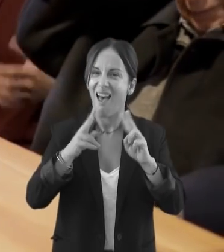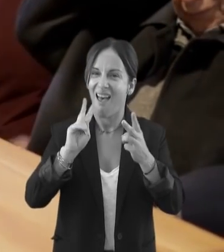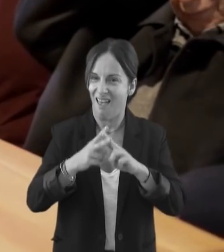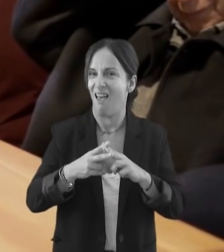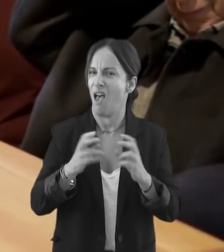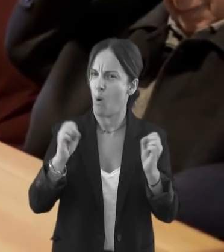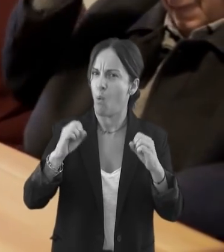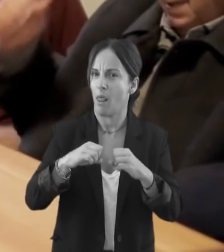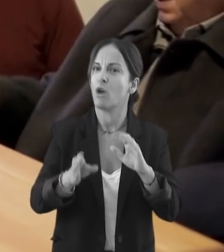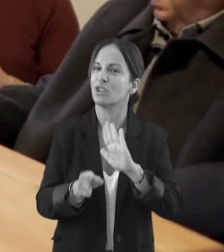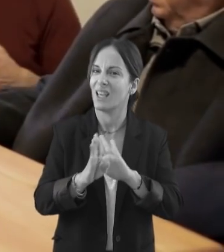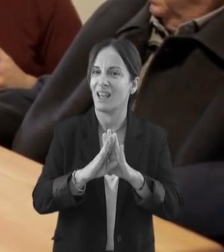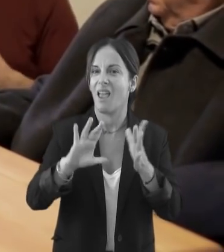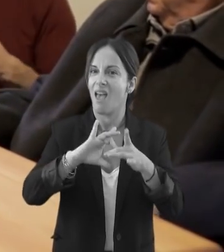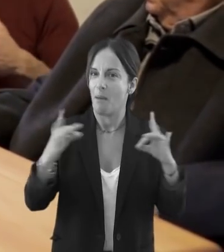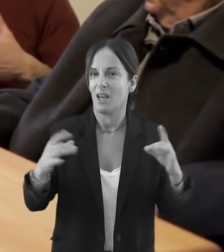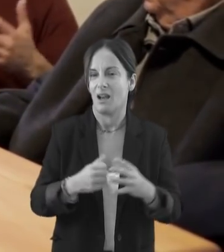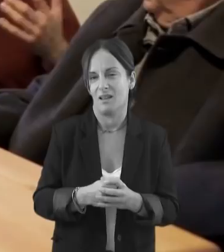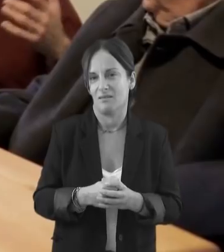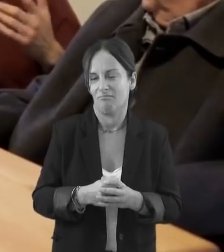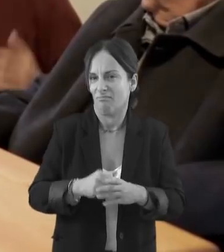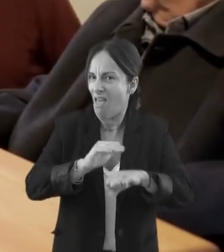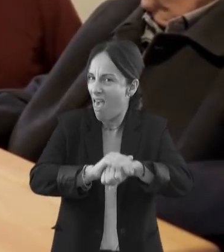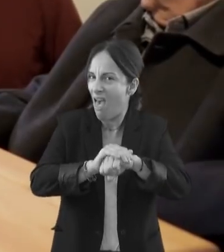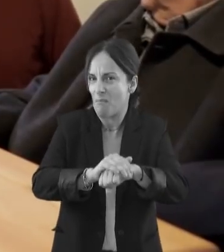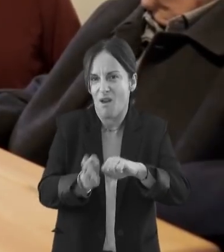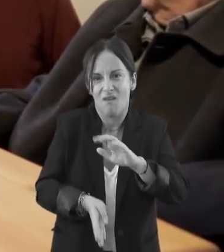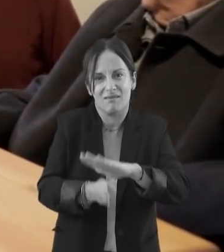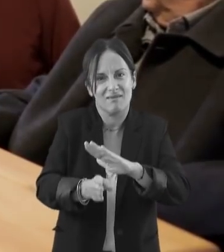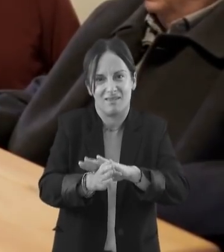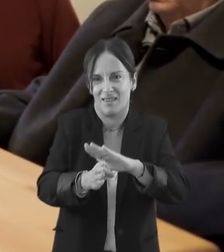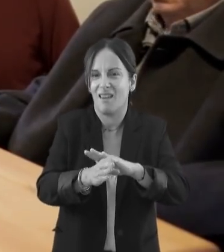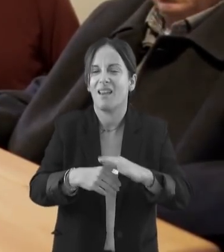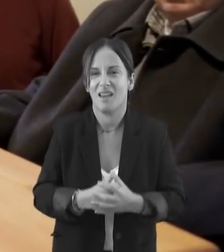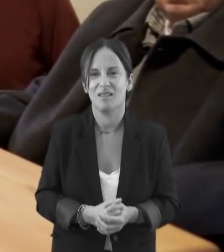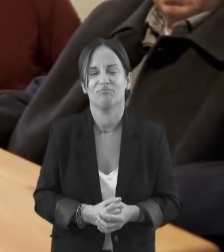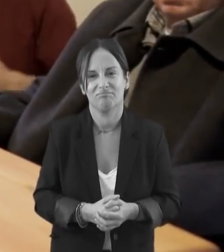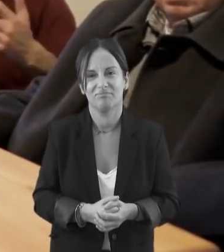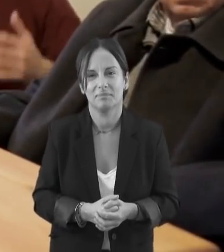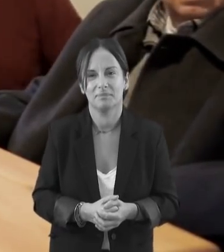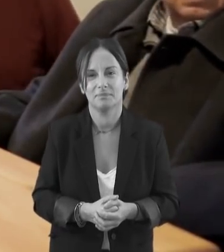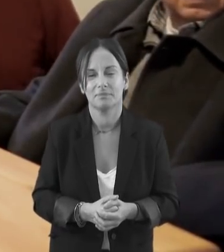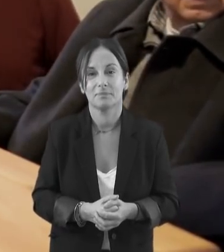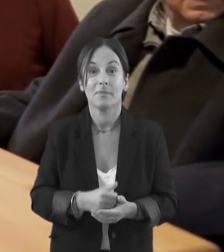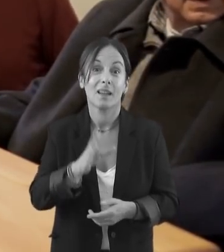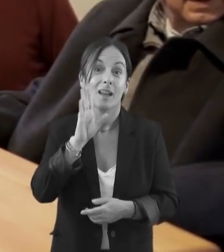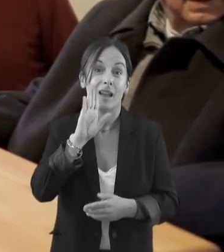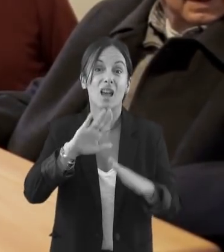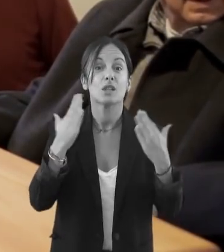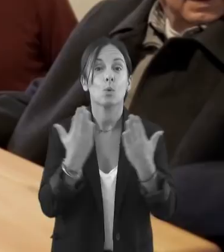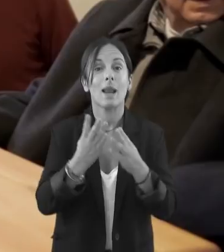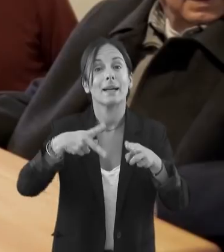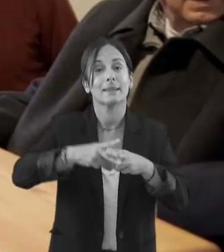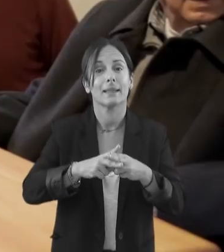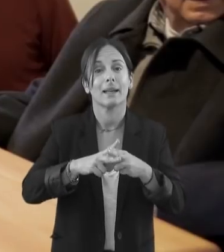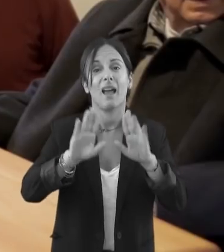precisament de lo que ha quedat és que molts mos veiem de tant en tant encara, de tant en tant feim dinars. Hi ha gent que ja no